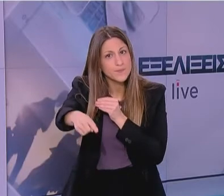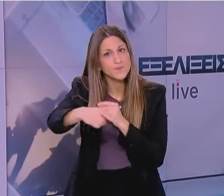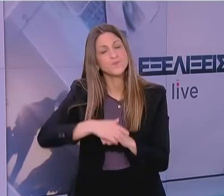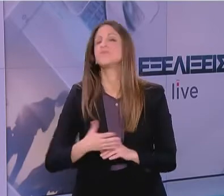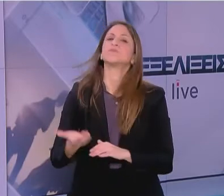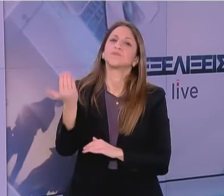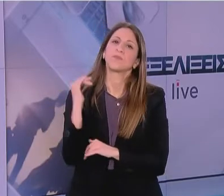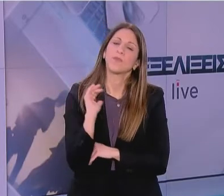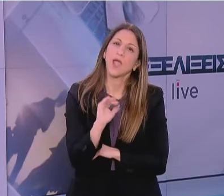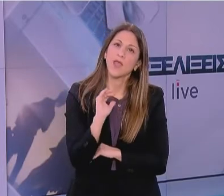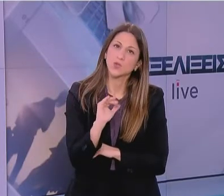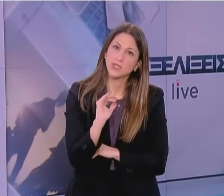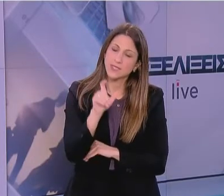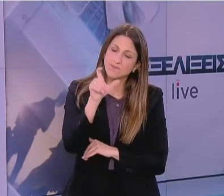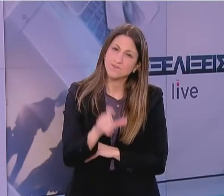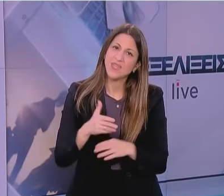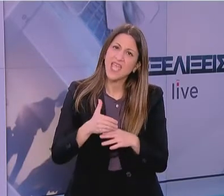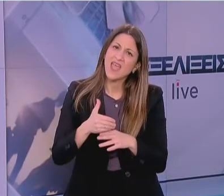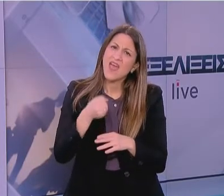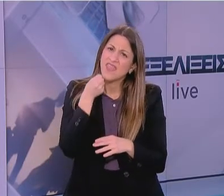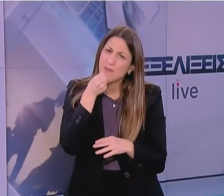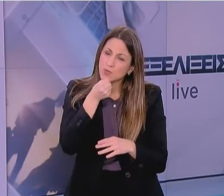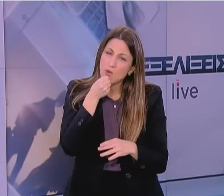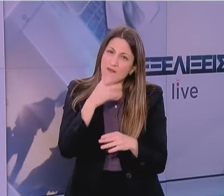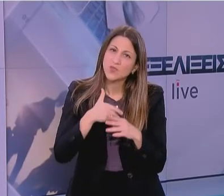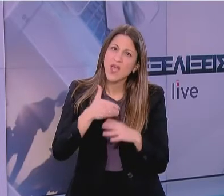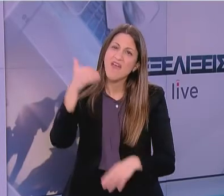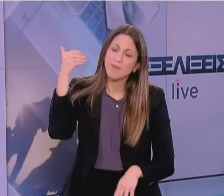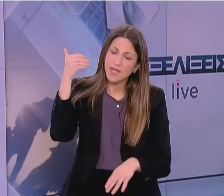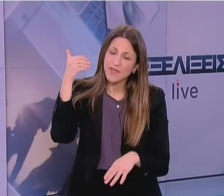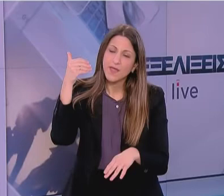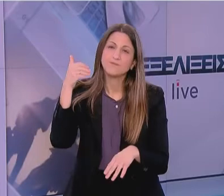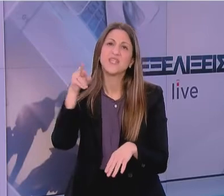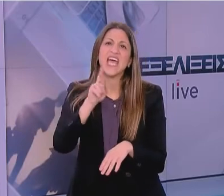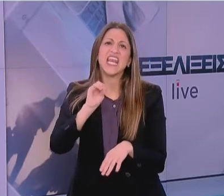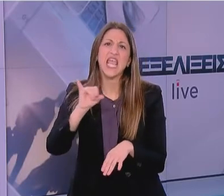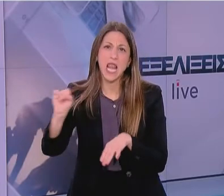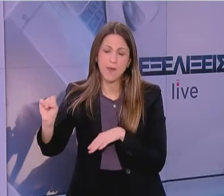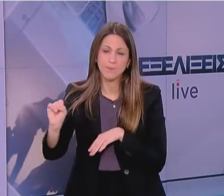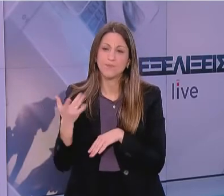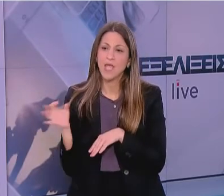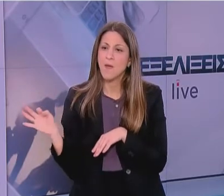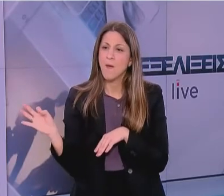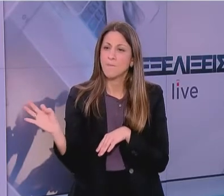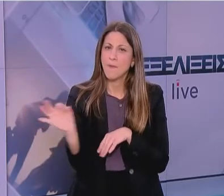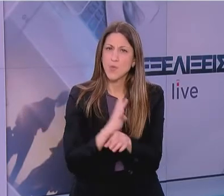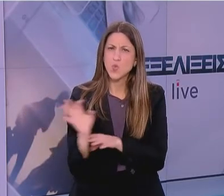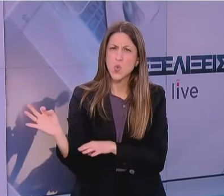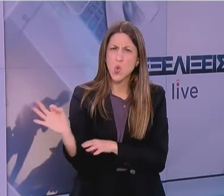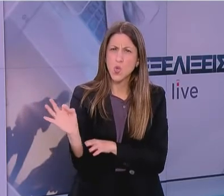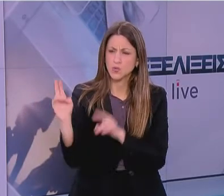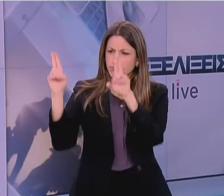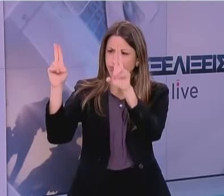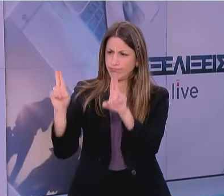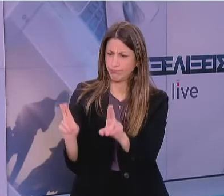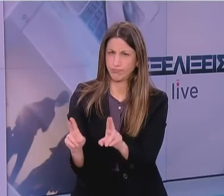Επόμενη ερώτηση από την κυρία Σταθάκου και την εφημερίδα Real News και το Real FM. Η ανάσχεση της διασποράς του ιού που φαίνεται ότι καταφέρνει η χώρα μας θα